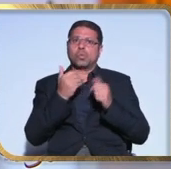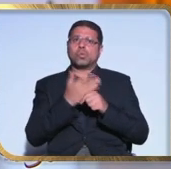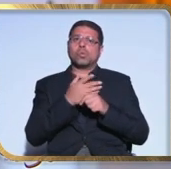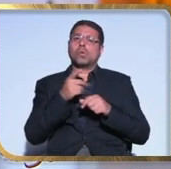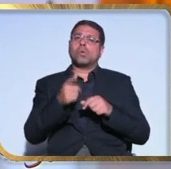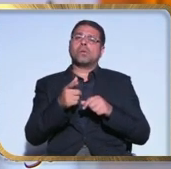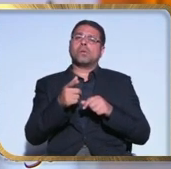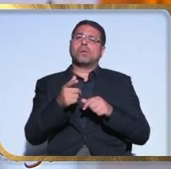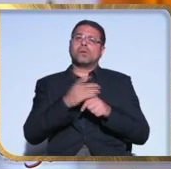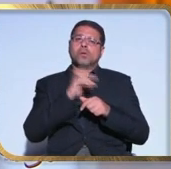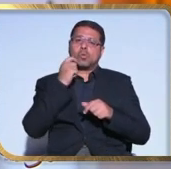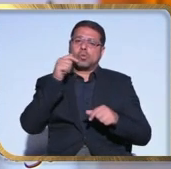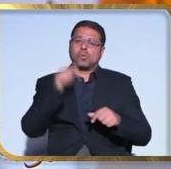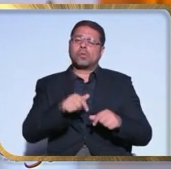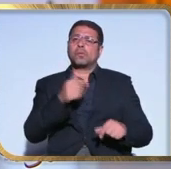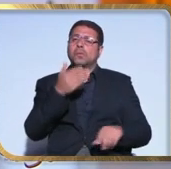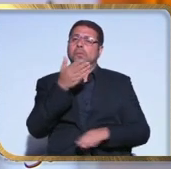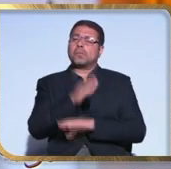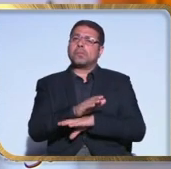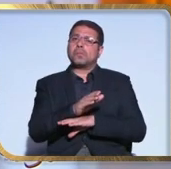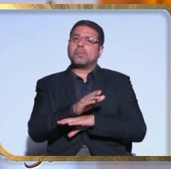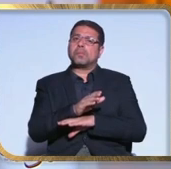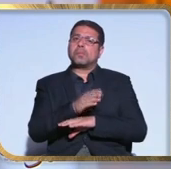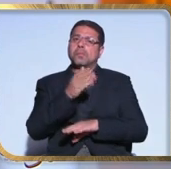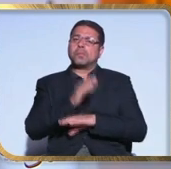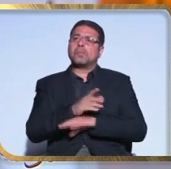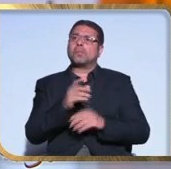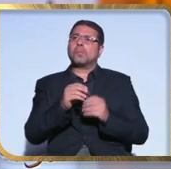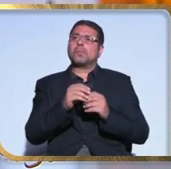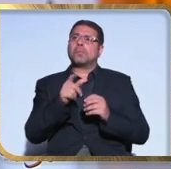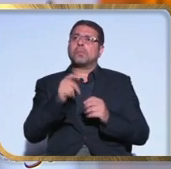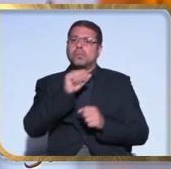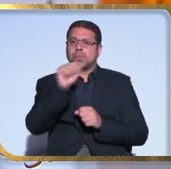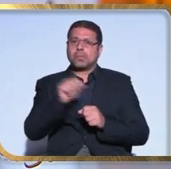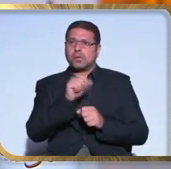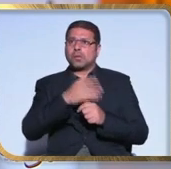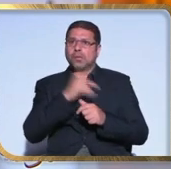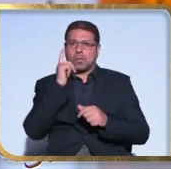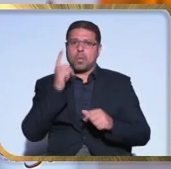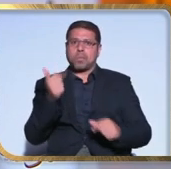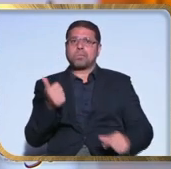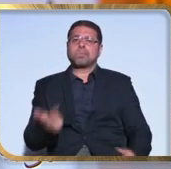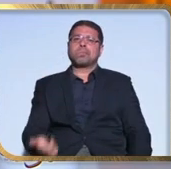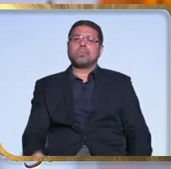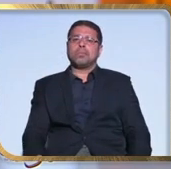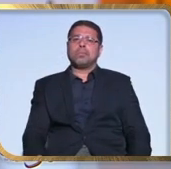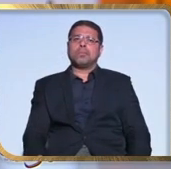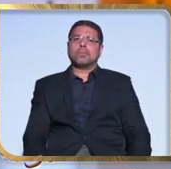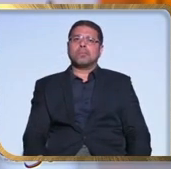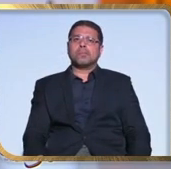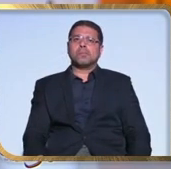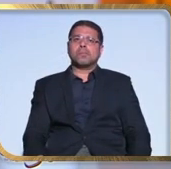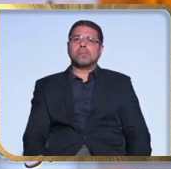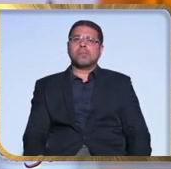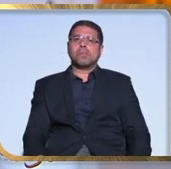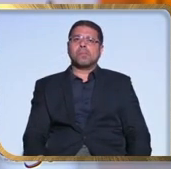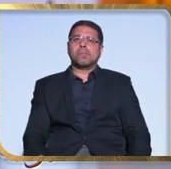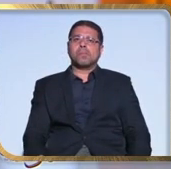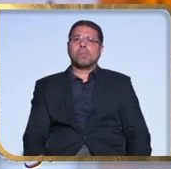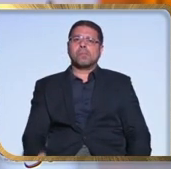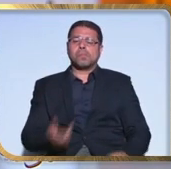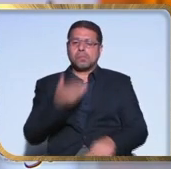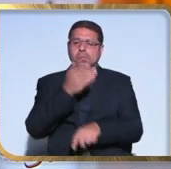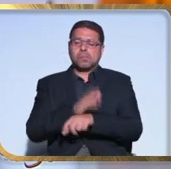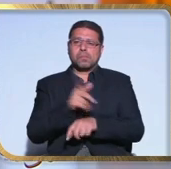اصلا يعني يوم ما ماتت هي كانت يعني هي ماتت وهي داخله طب ما وهي بتغسلها هتعرف لا هي كانت يعني ساعه ما